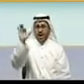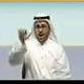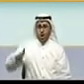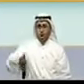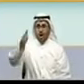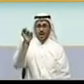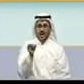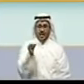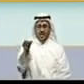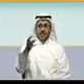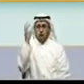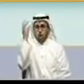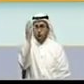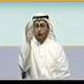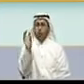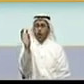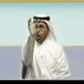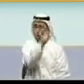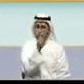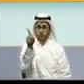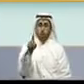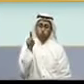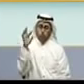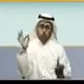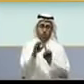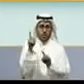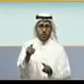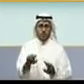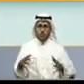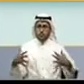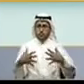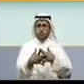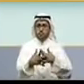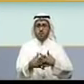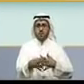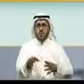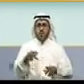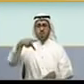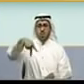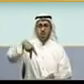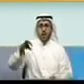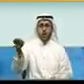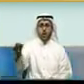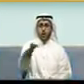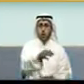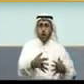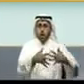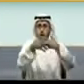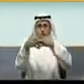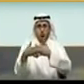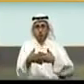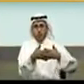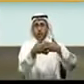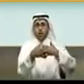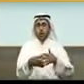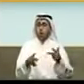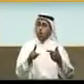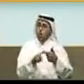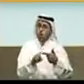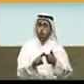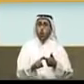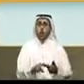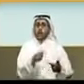واستعرض أفراد القوات الجوية الأوكرانية بالاشتراك مع قوات عسكرية من 8 دول أخرى من بينها الولايات المتحدة والمملكة